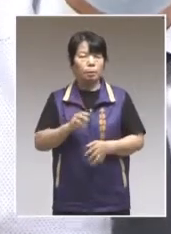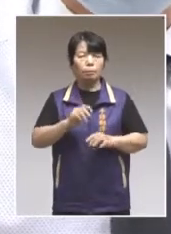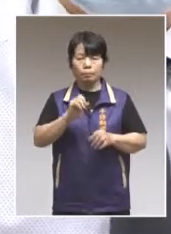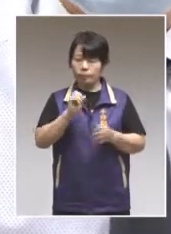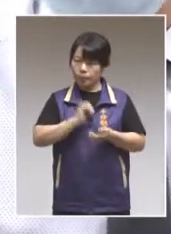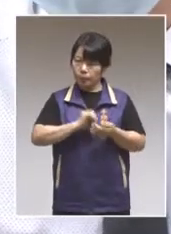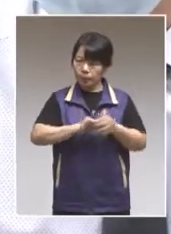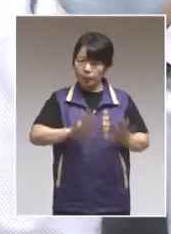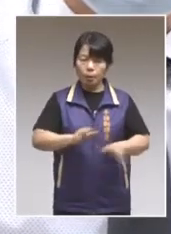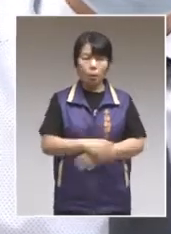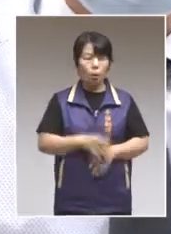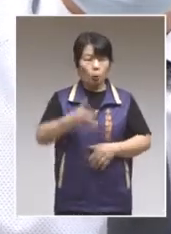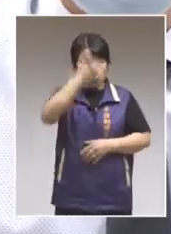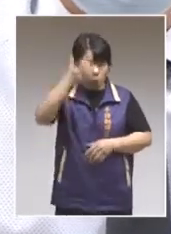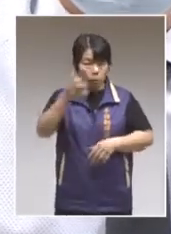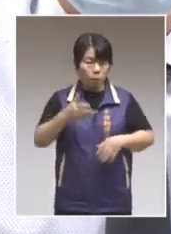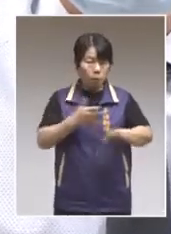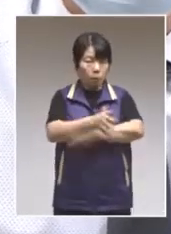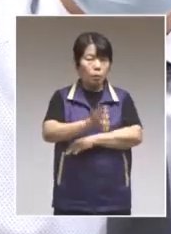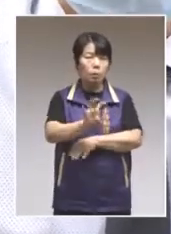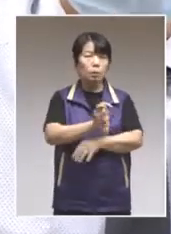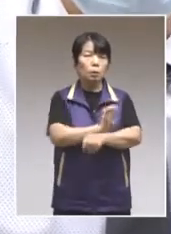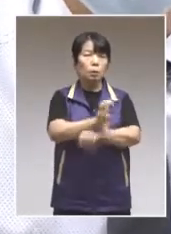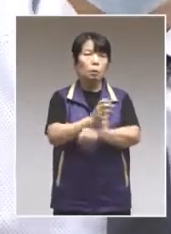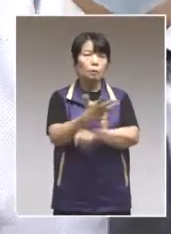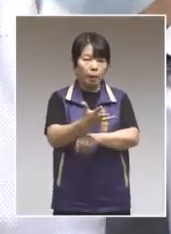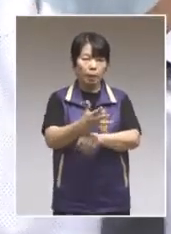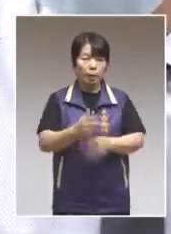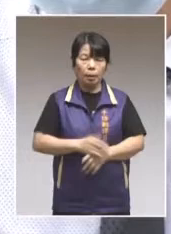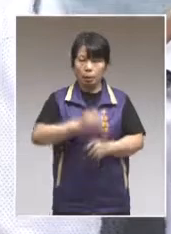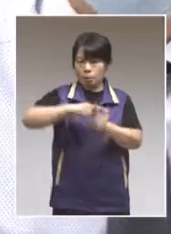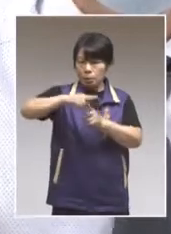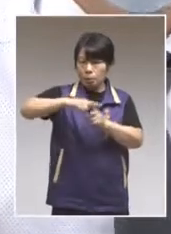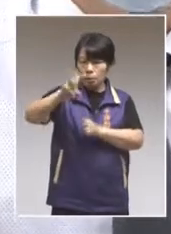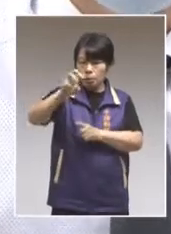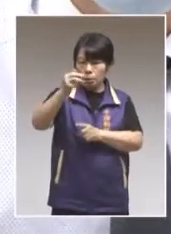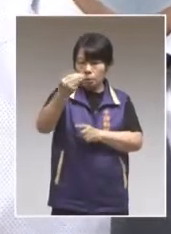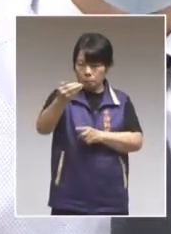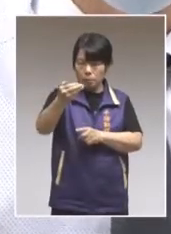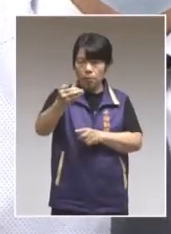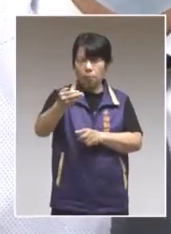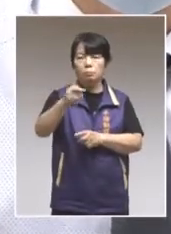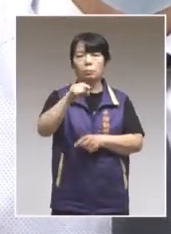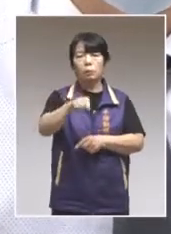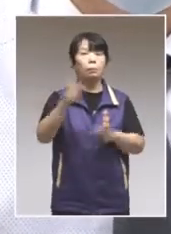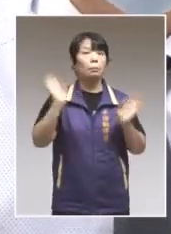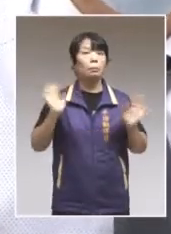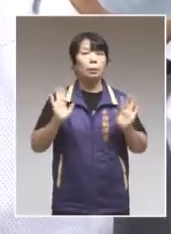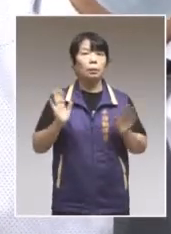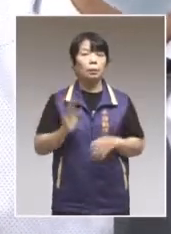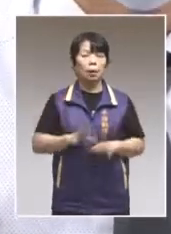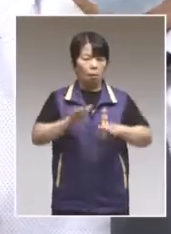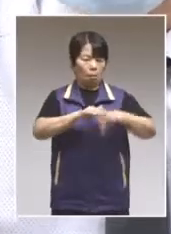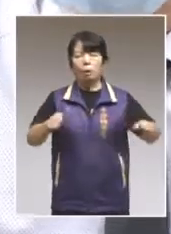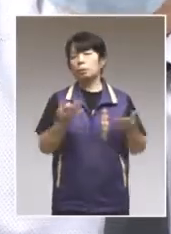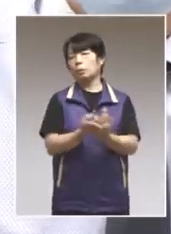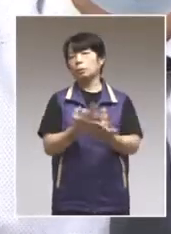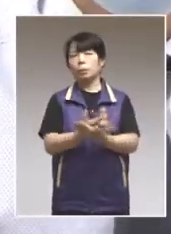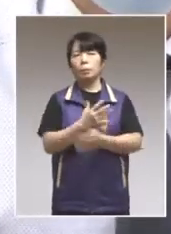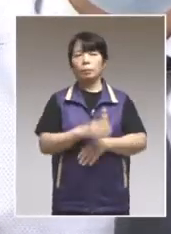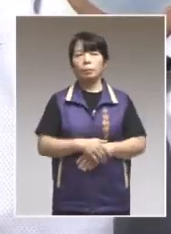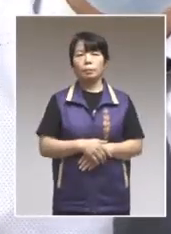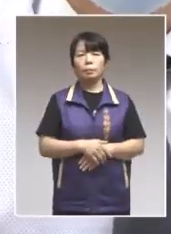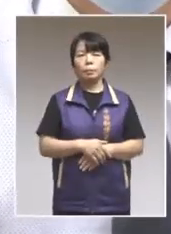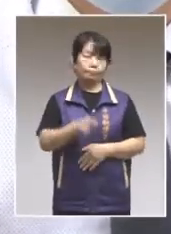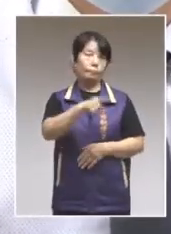超过48小时，只知道说烧超过39度，这样子可能不够，这样子我们的孩子可能不够安全。那所以我